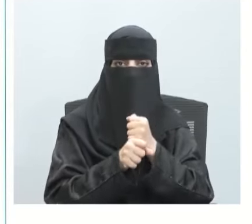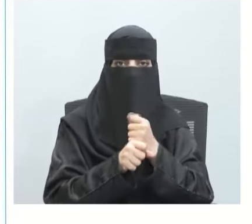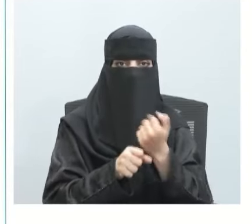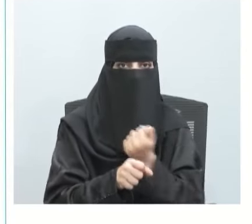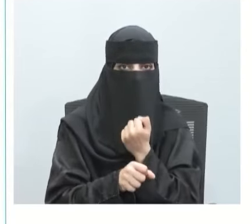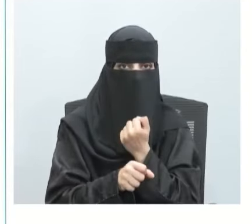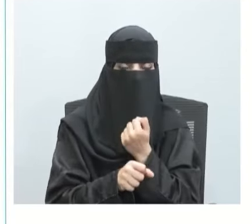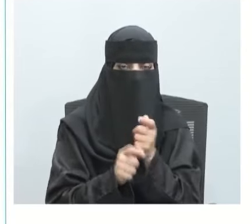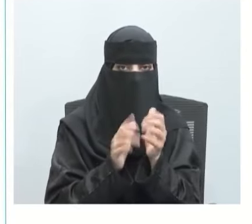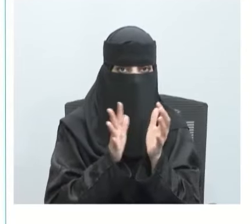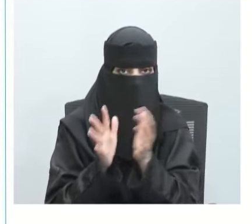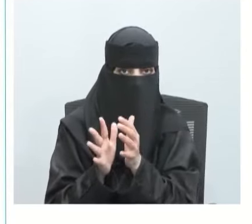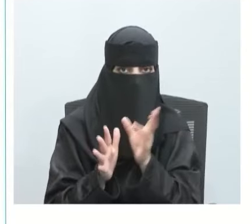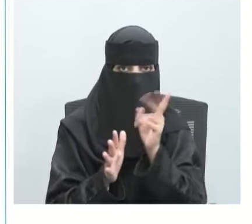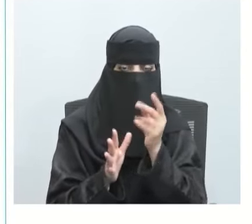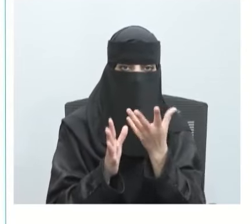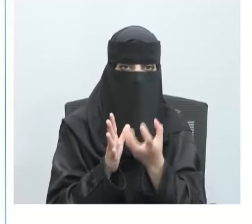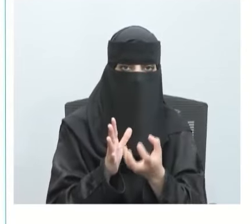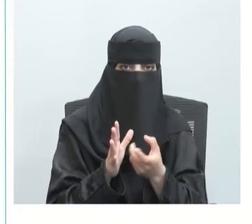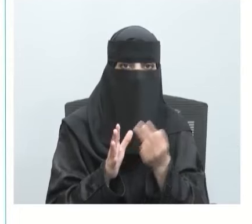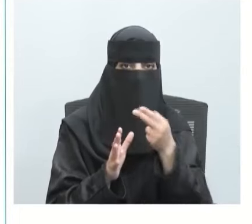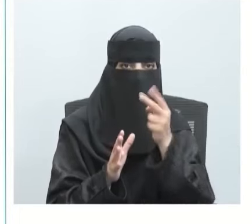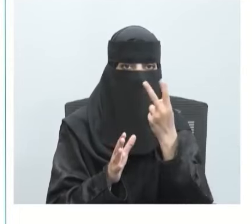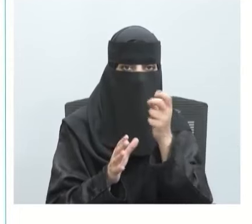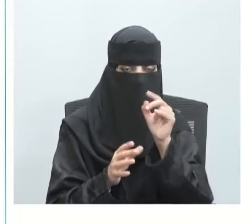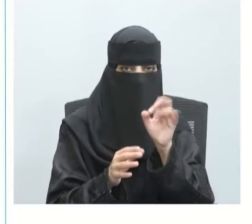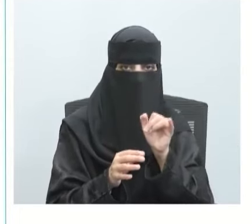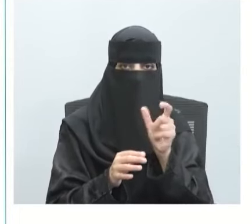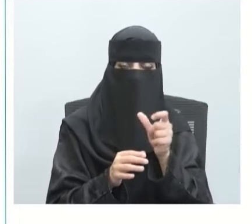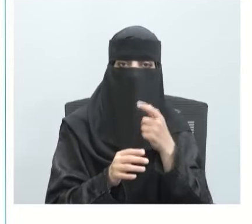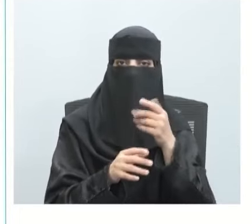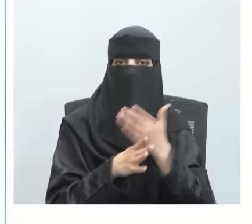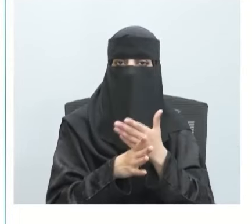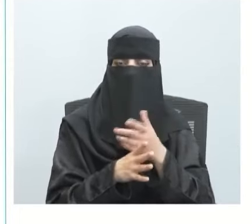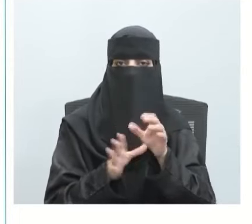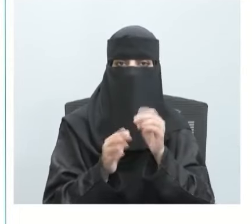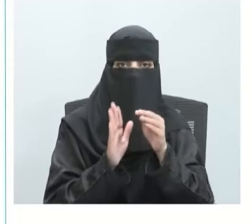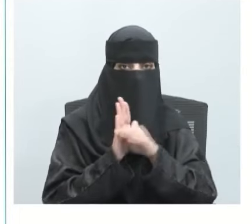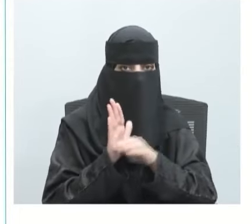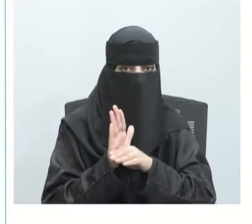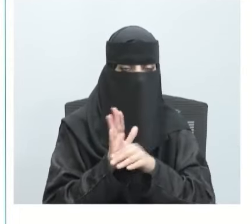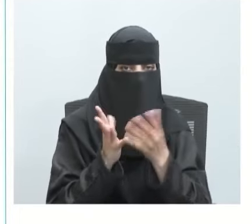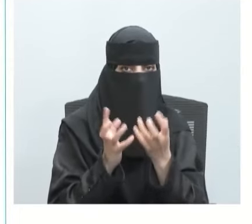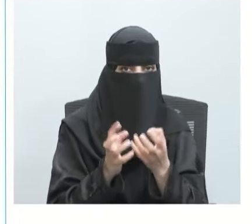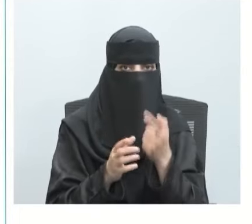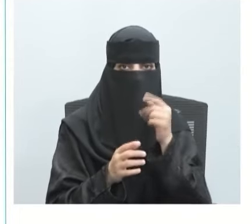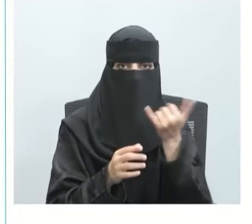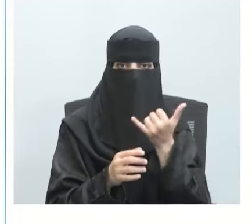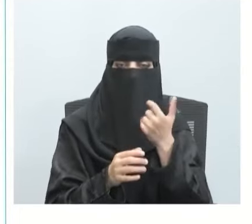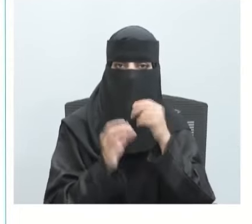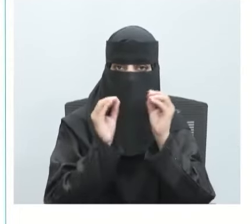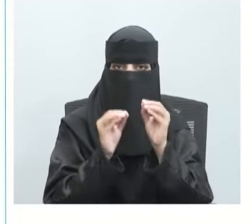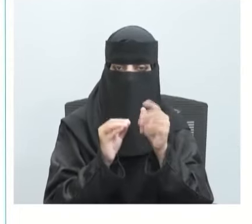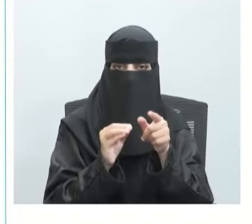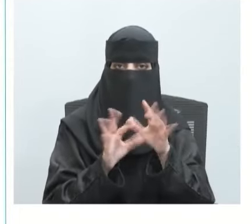لديك ادخار لا يقل عن 20% واذا ما كان لديك بعض الالتزامات قد يقل قليل لكن من المهم